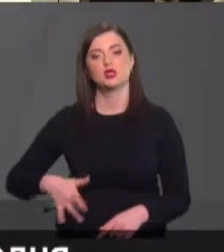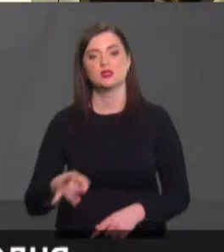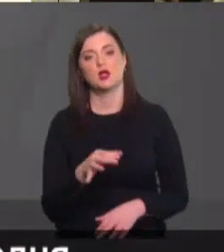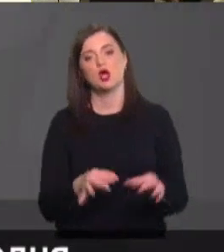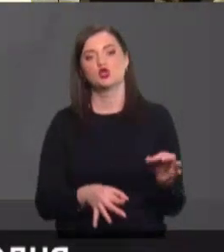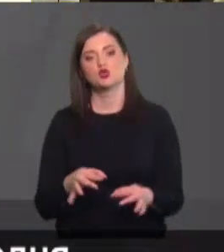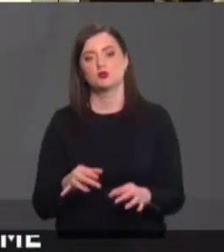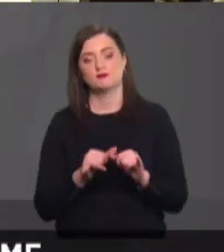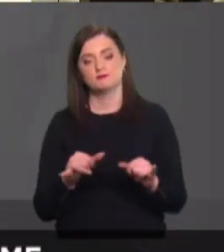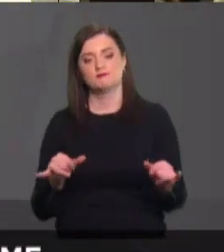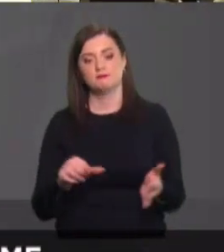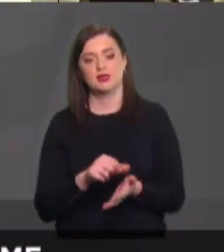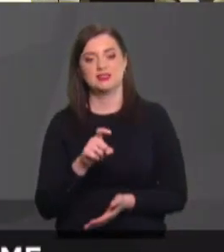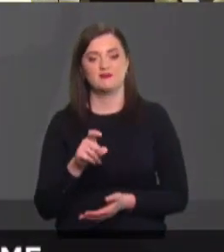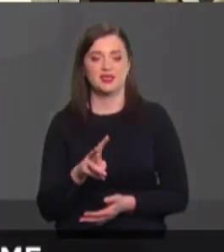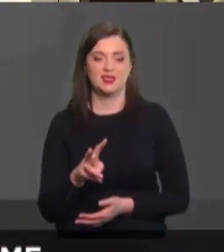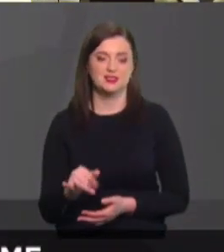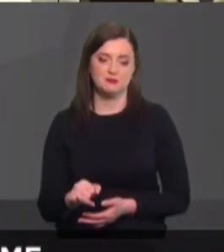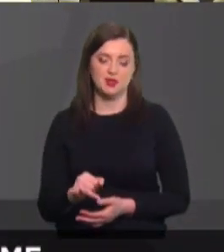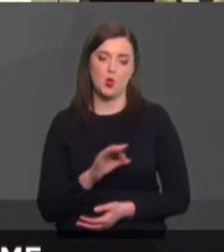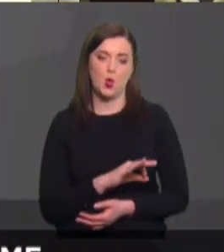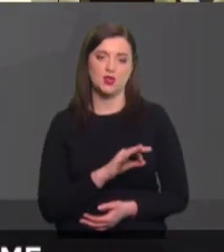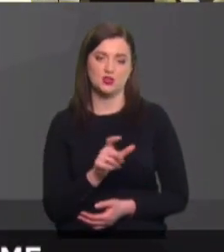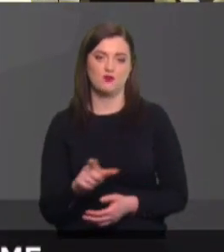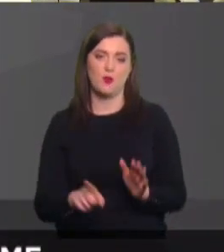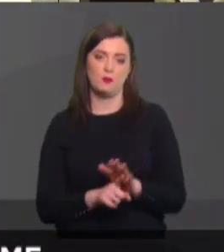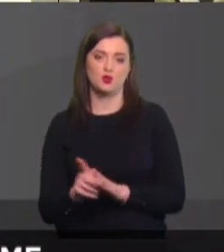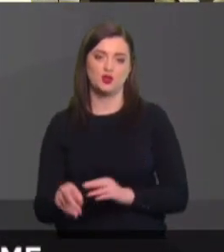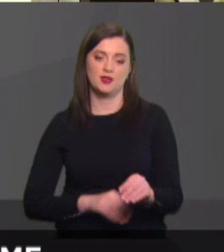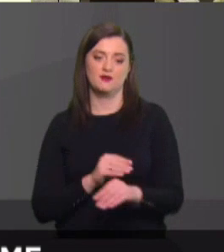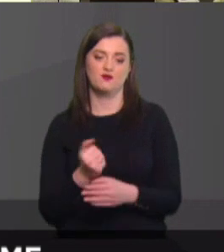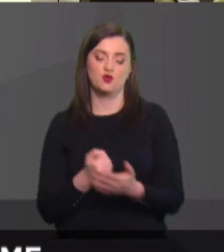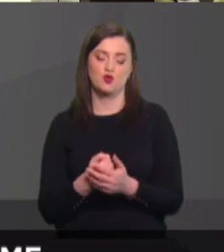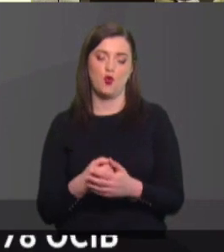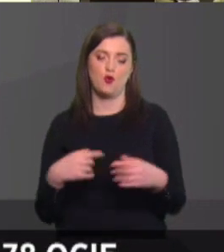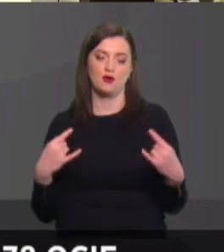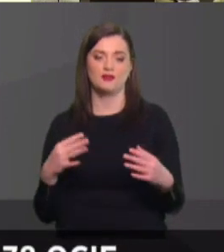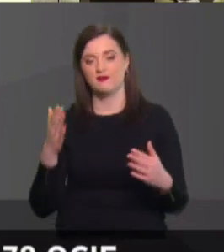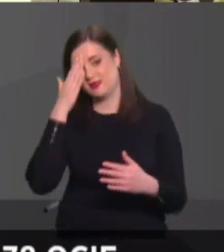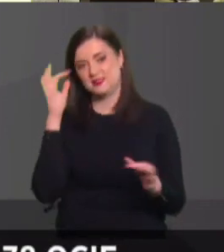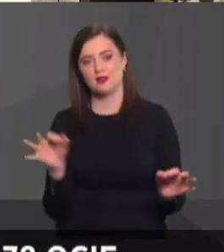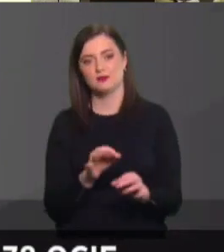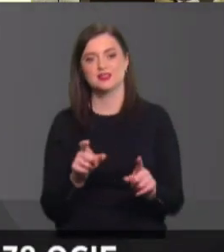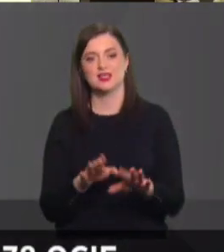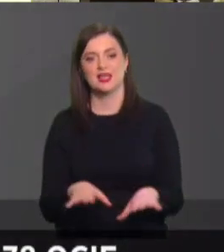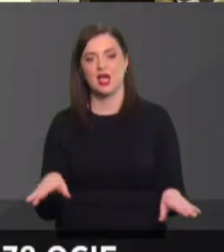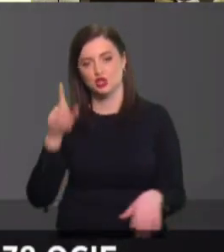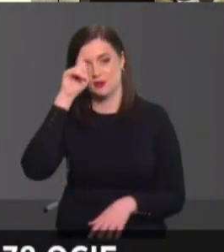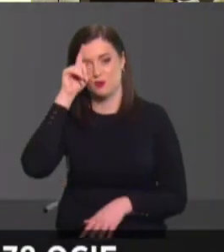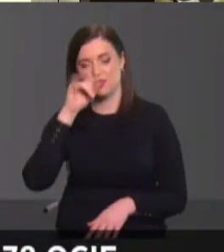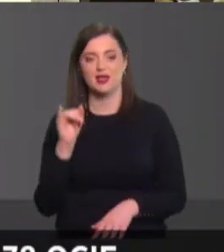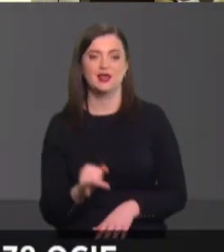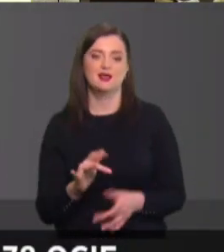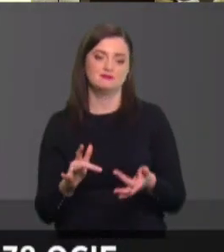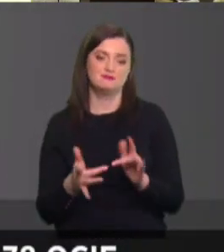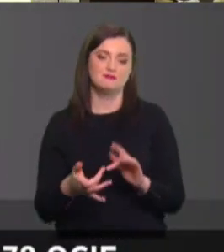поширили представники засобів масової інформації. Користувачі почали додавати до кадрів веселу музику з дитячих мультфільмів. І